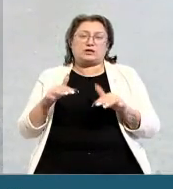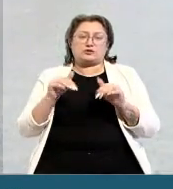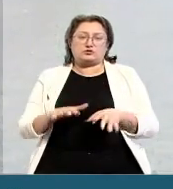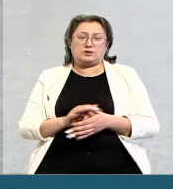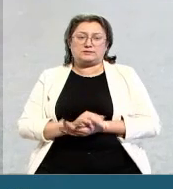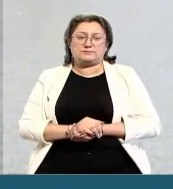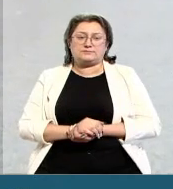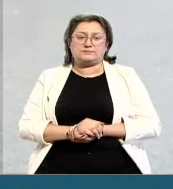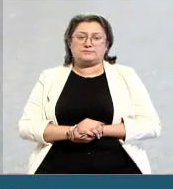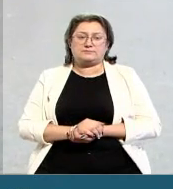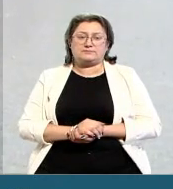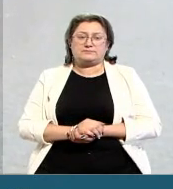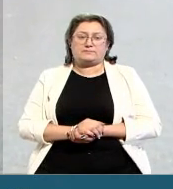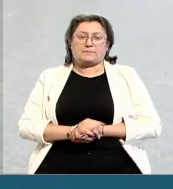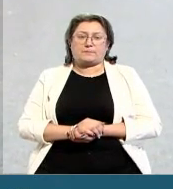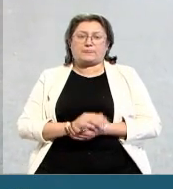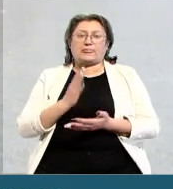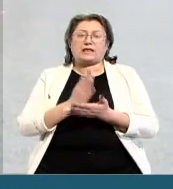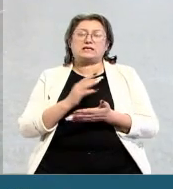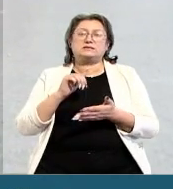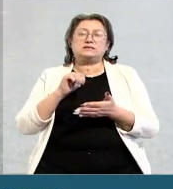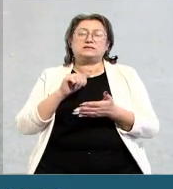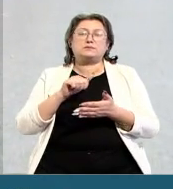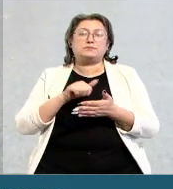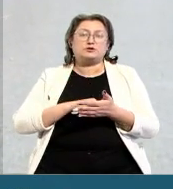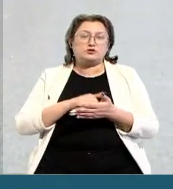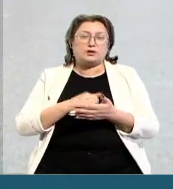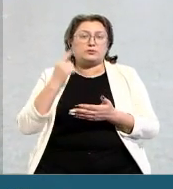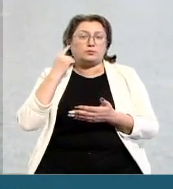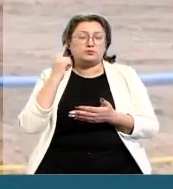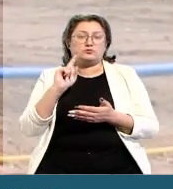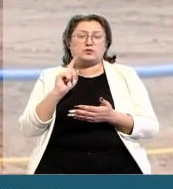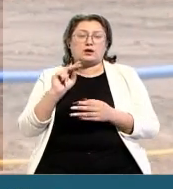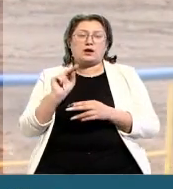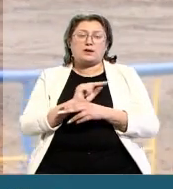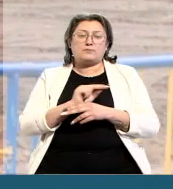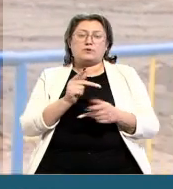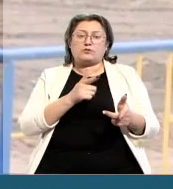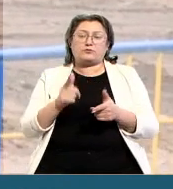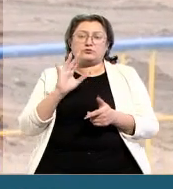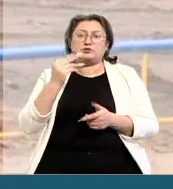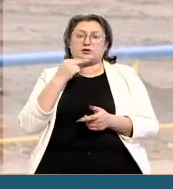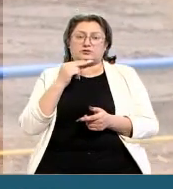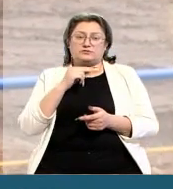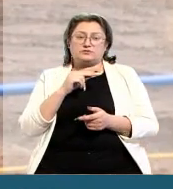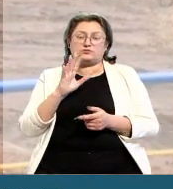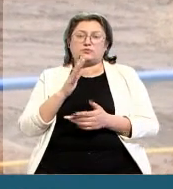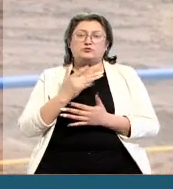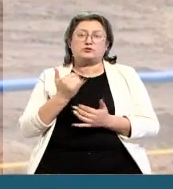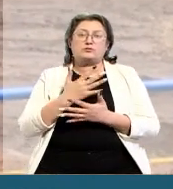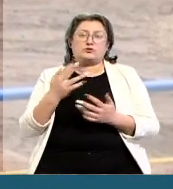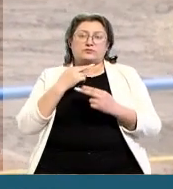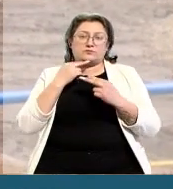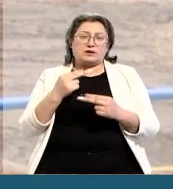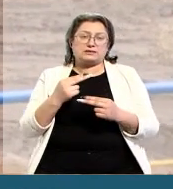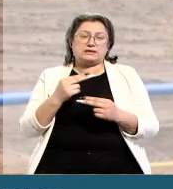Жөндеу жұмыстарының нәтижесі сапалы болады деуге негіз бар. Себебі қолданылатын құрылыс материалдарының құрамы басты назарда. Оларға бақылау